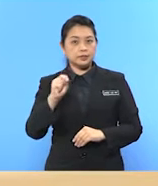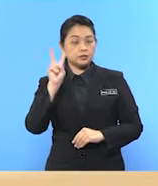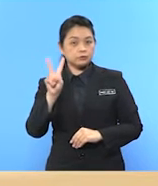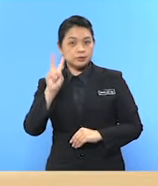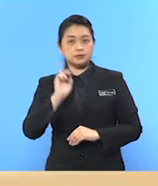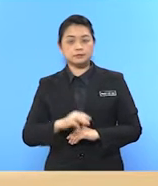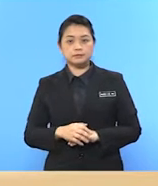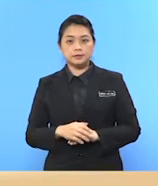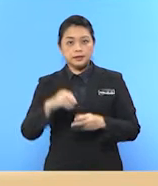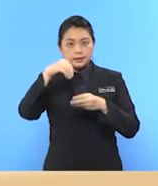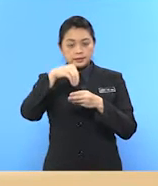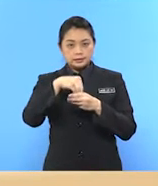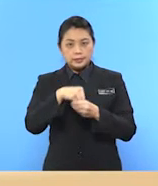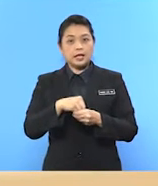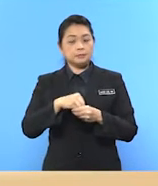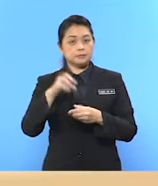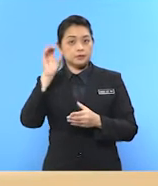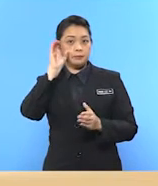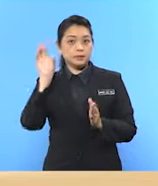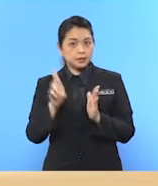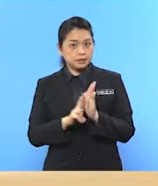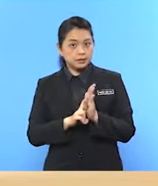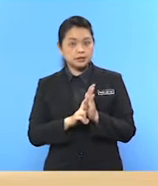Soalan kedua, dalam rajah